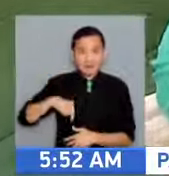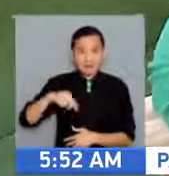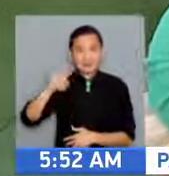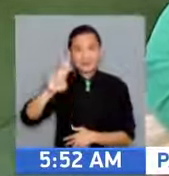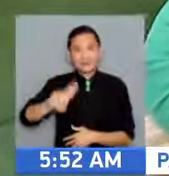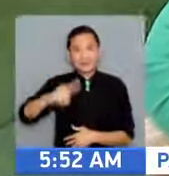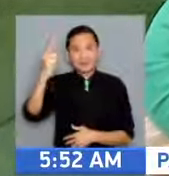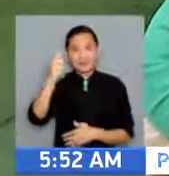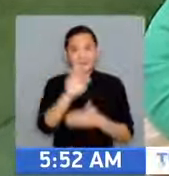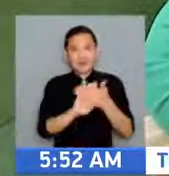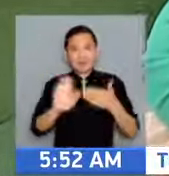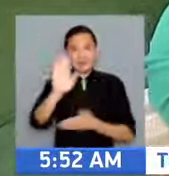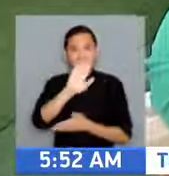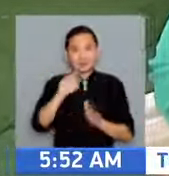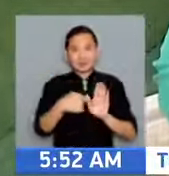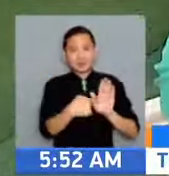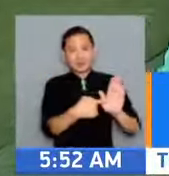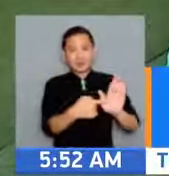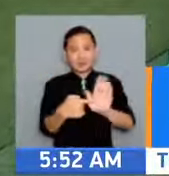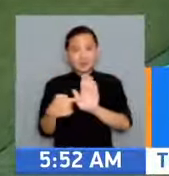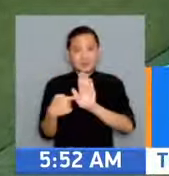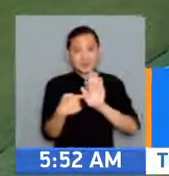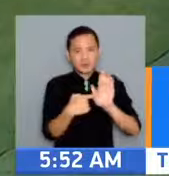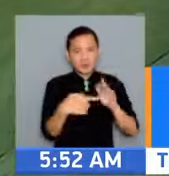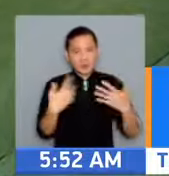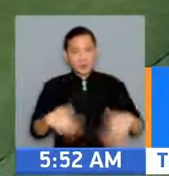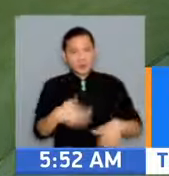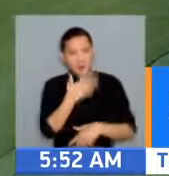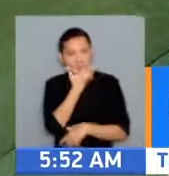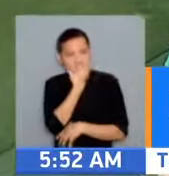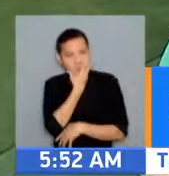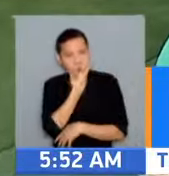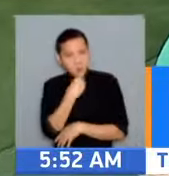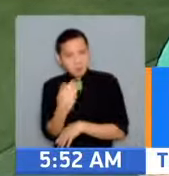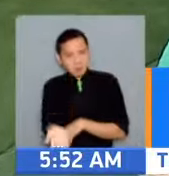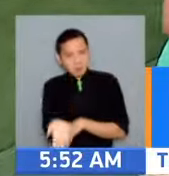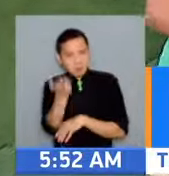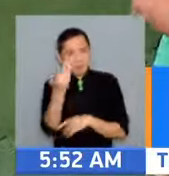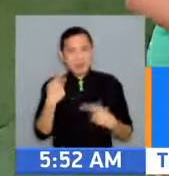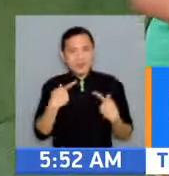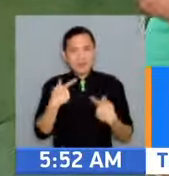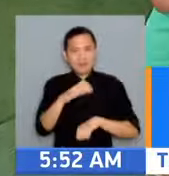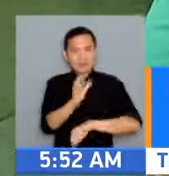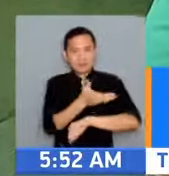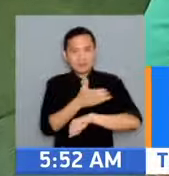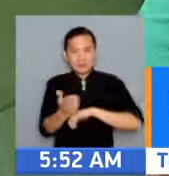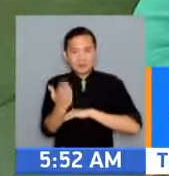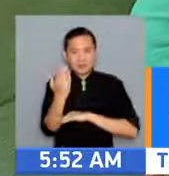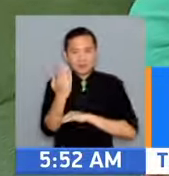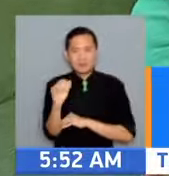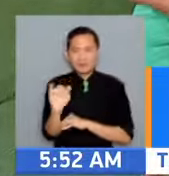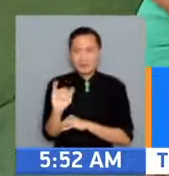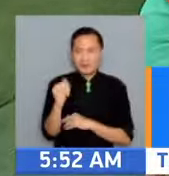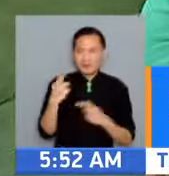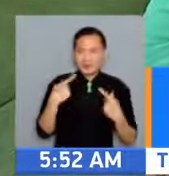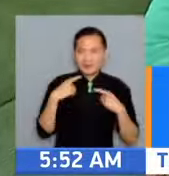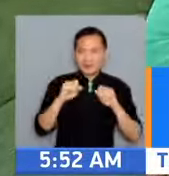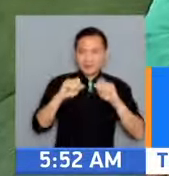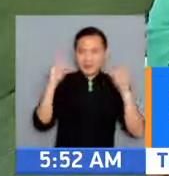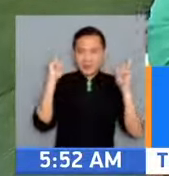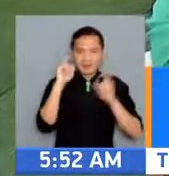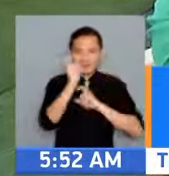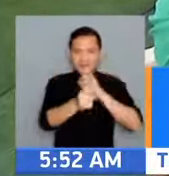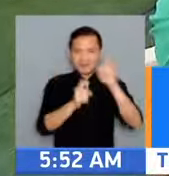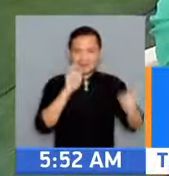UH Campus Tour! Ang bongga, may live pa concert po sa umaga kasama ang iba't iba mga surpresa. Nako, sa unang hirit lang yan. Iba't iba mga